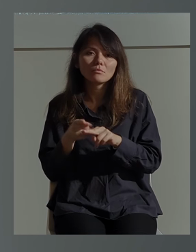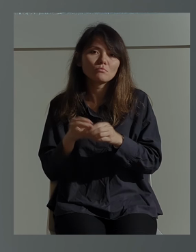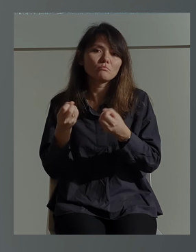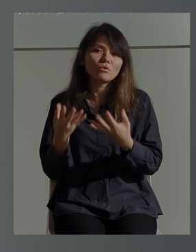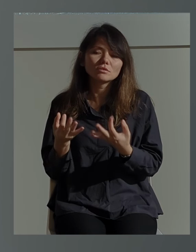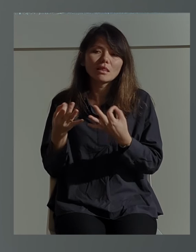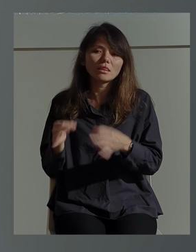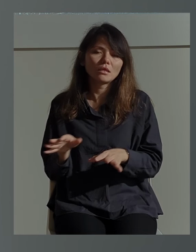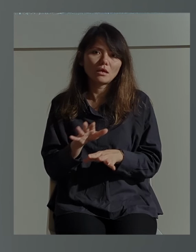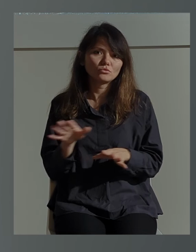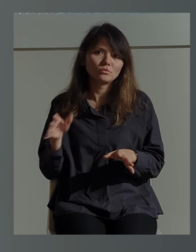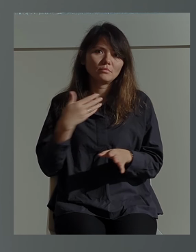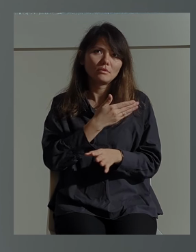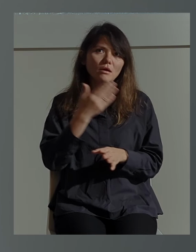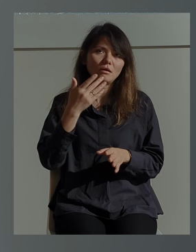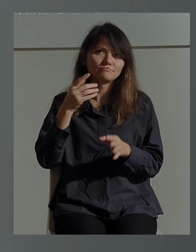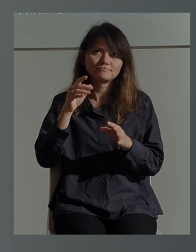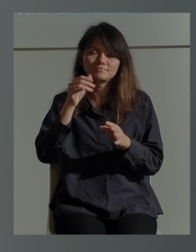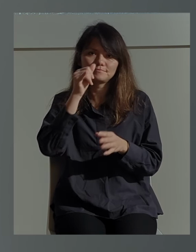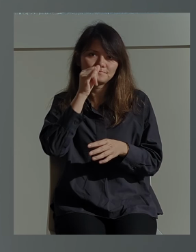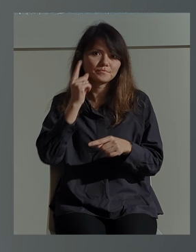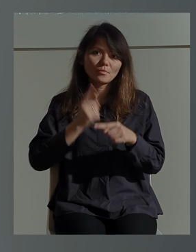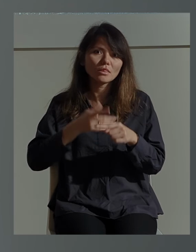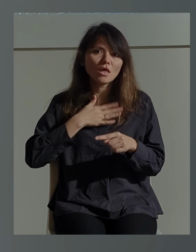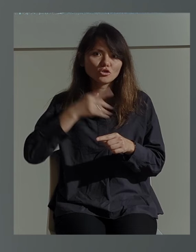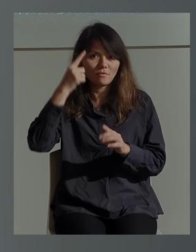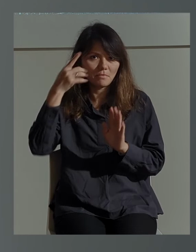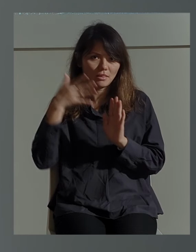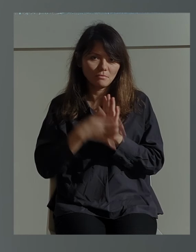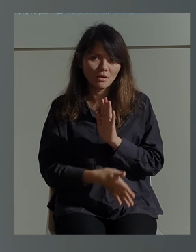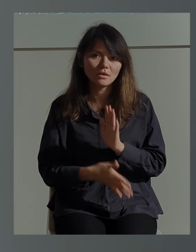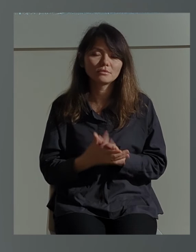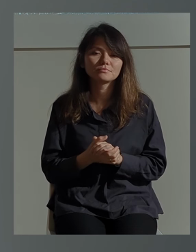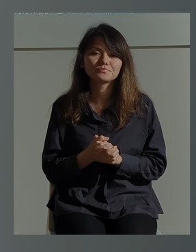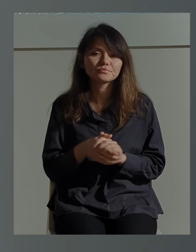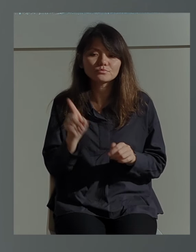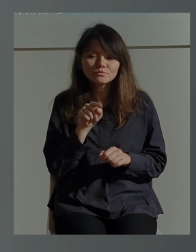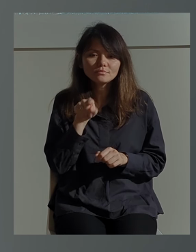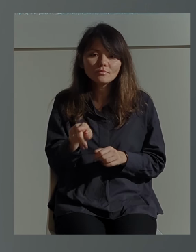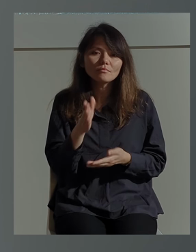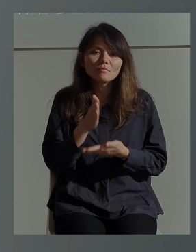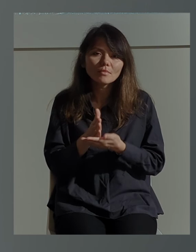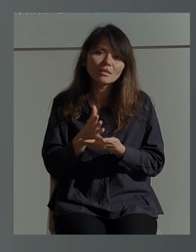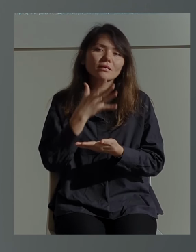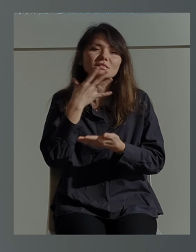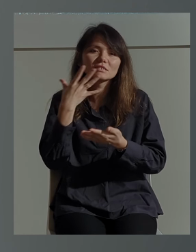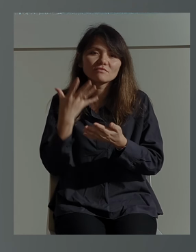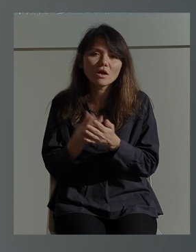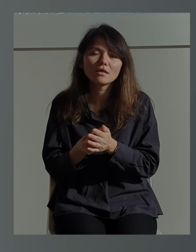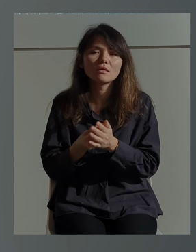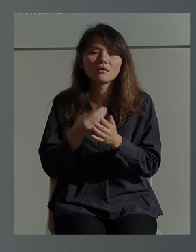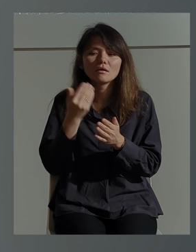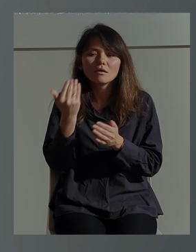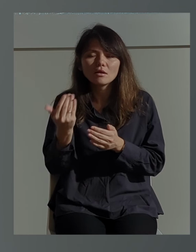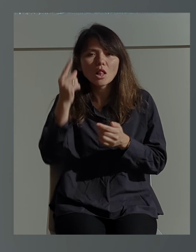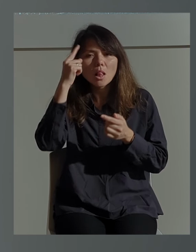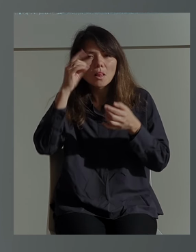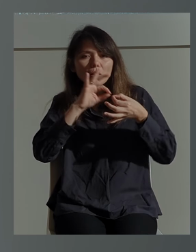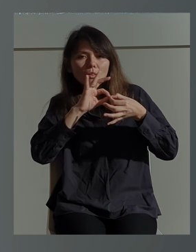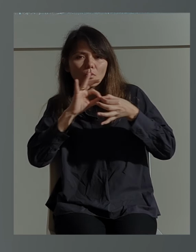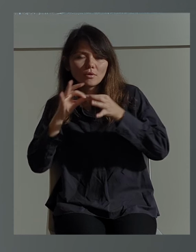нашему пониманию для нашего понимания в том смысле что они обладают какой-то своей собственной логикой